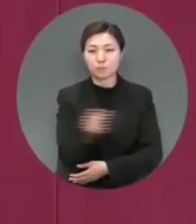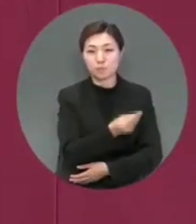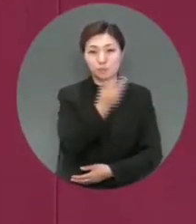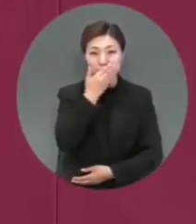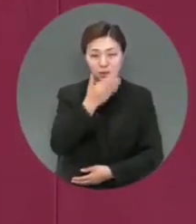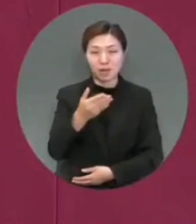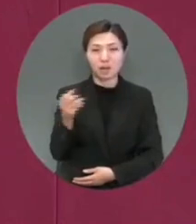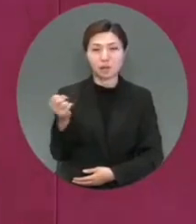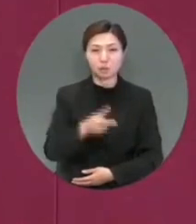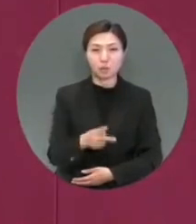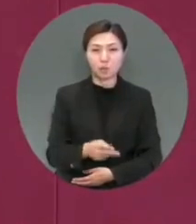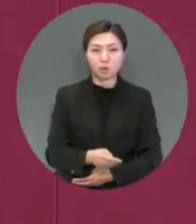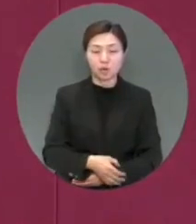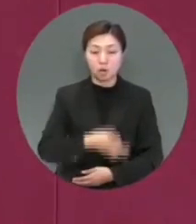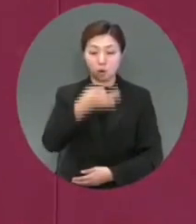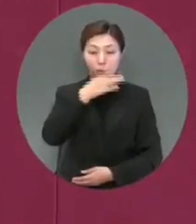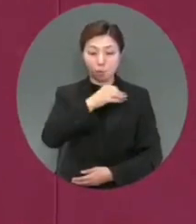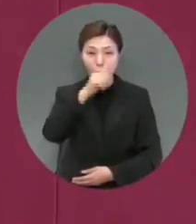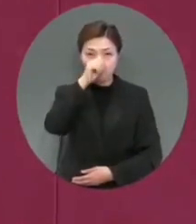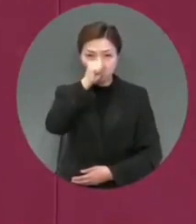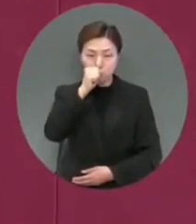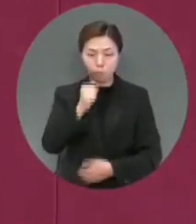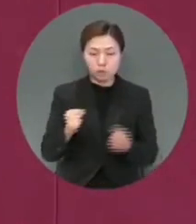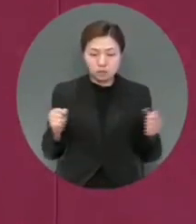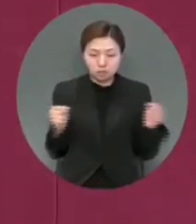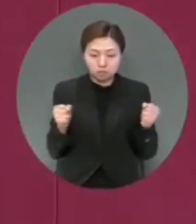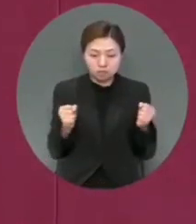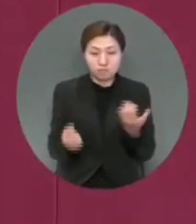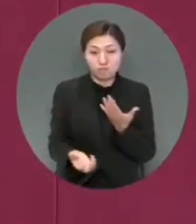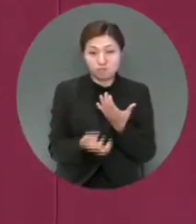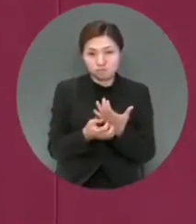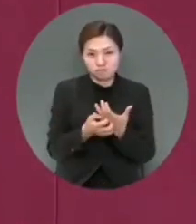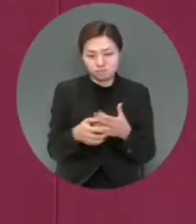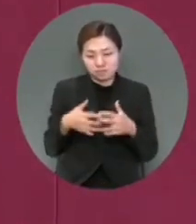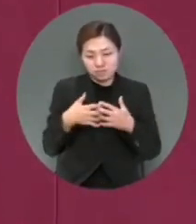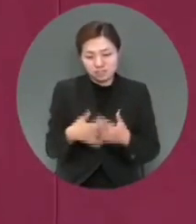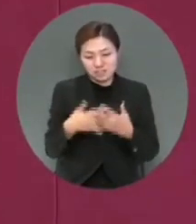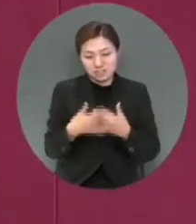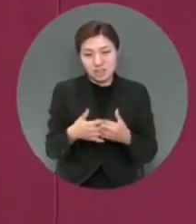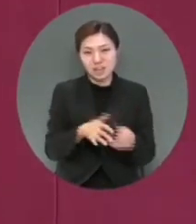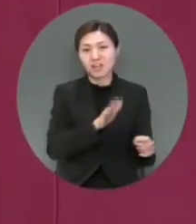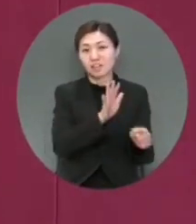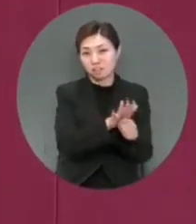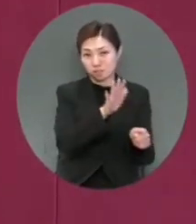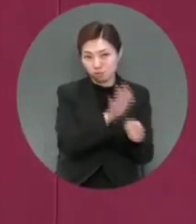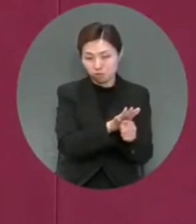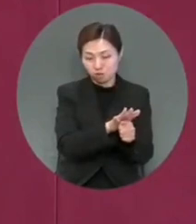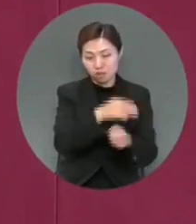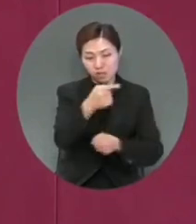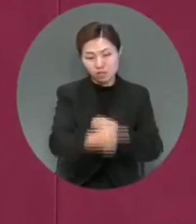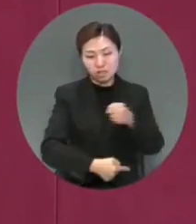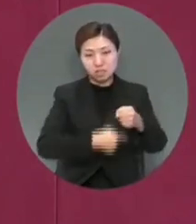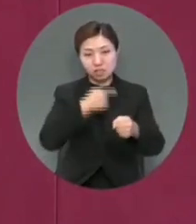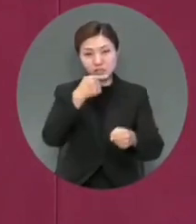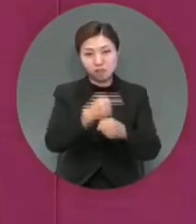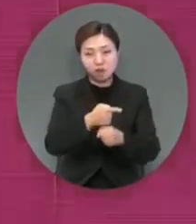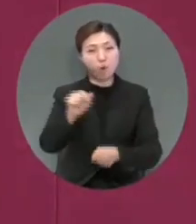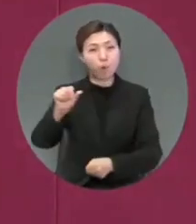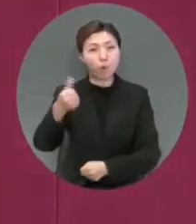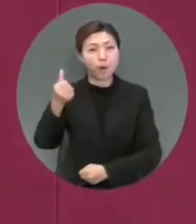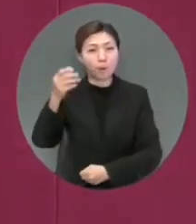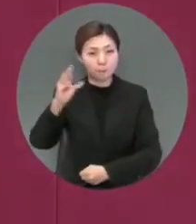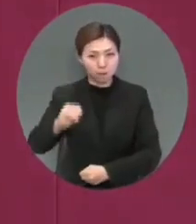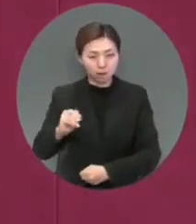고효율 냉난방기 구입비용을 보조하여 연간 최대 500만 원까지